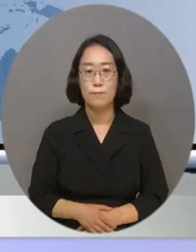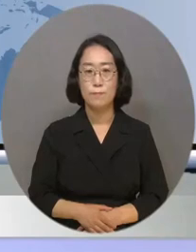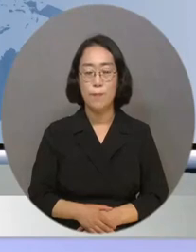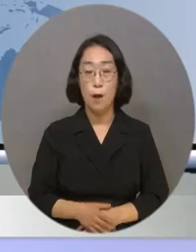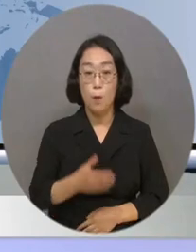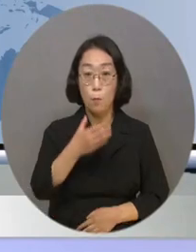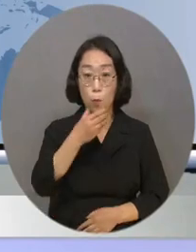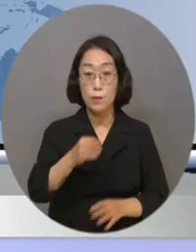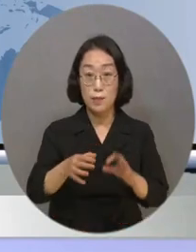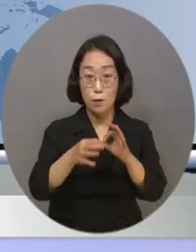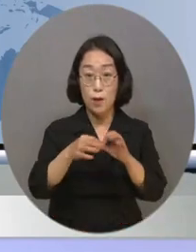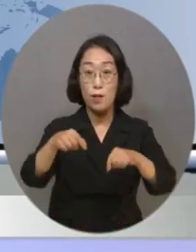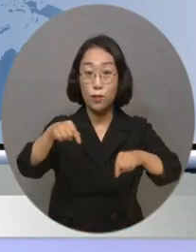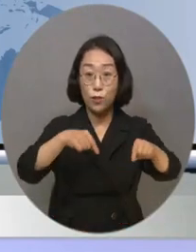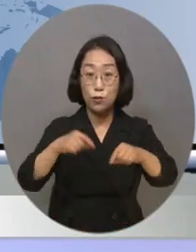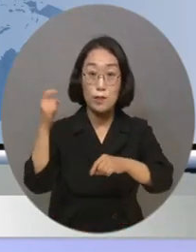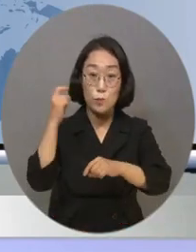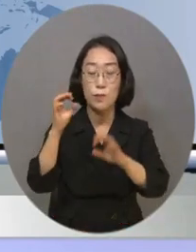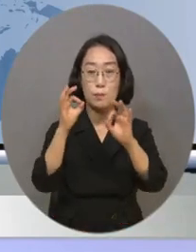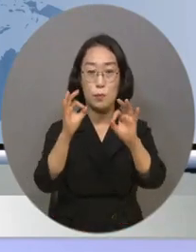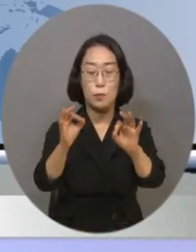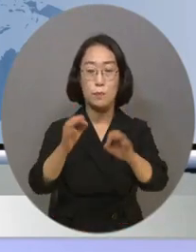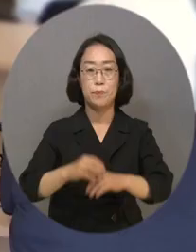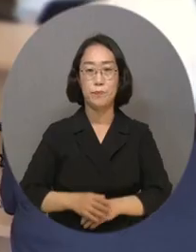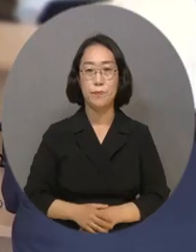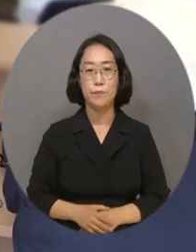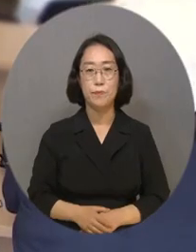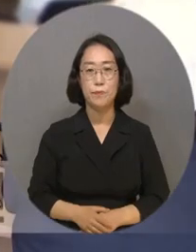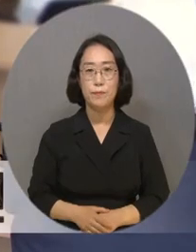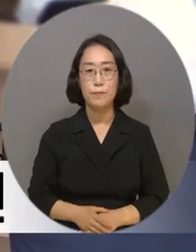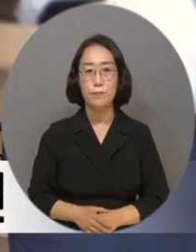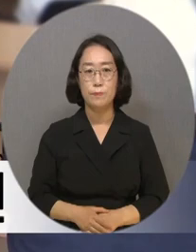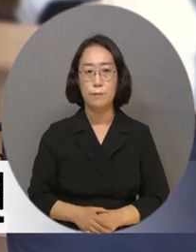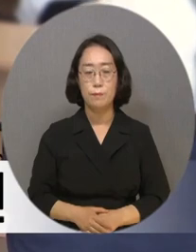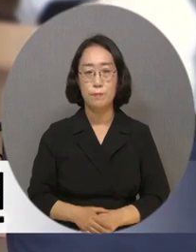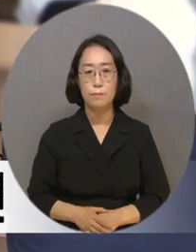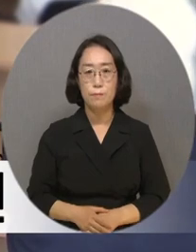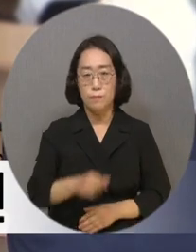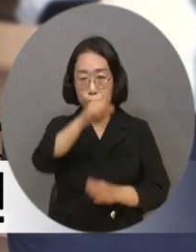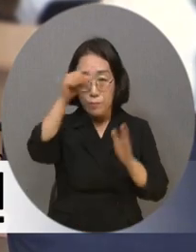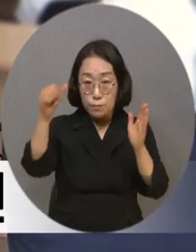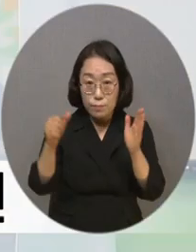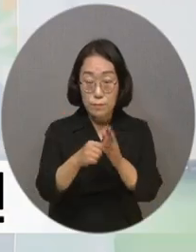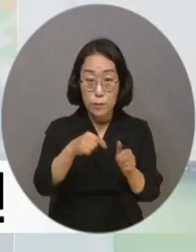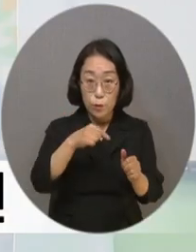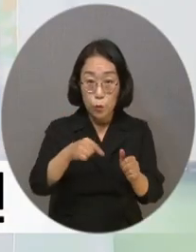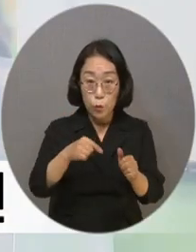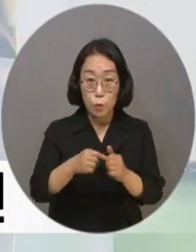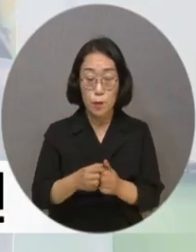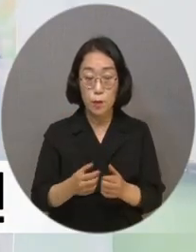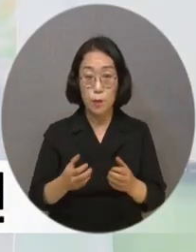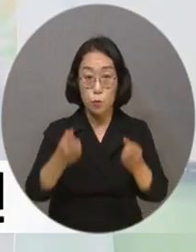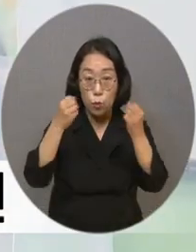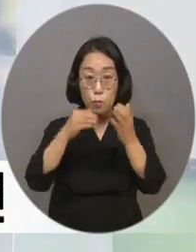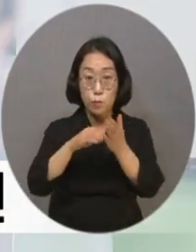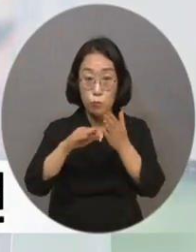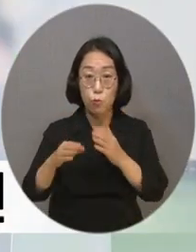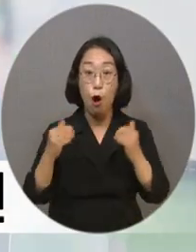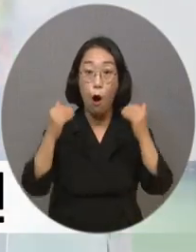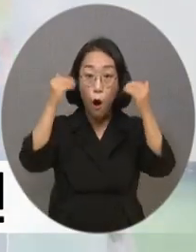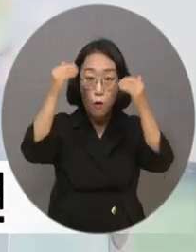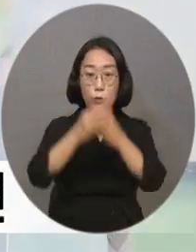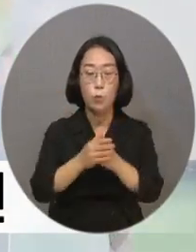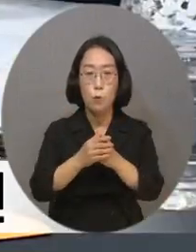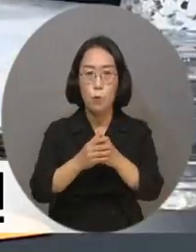이어서 복지계 정책 소식 만나보겠습니다. 앞으로 평생교육의 범위에 성인 진로교육이 추가돼 학령기